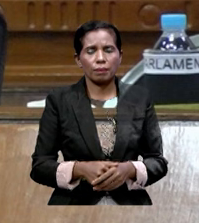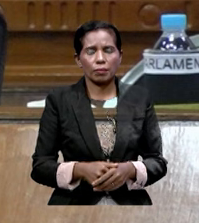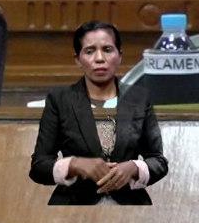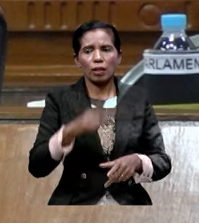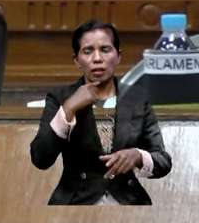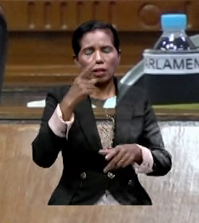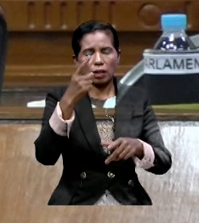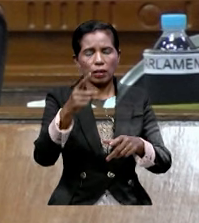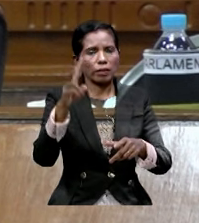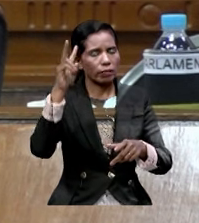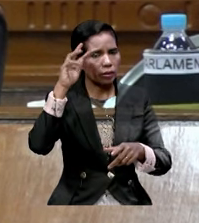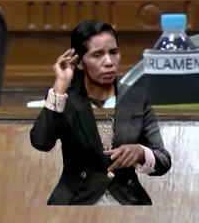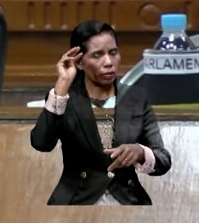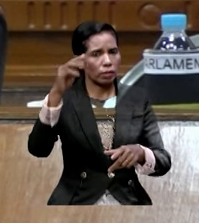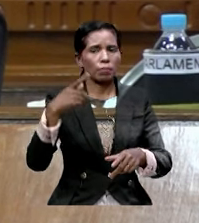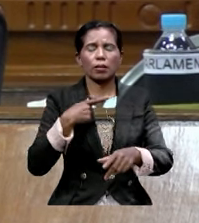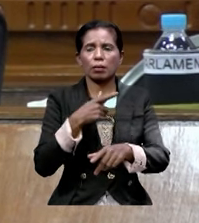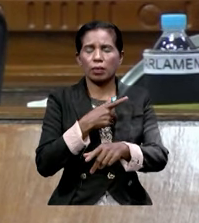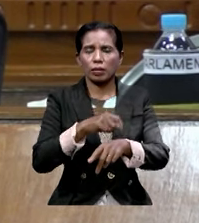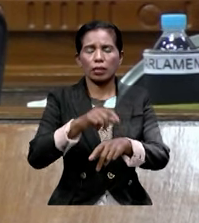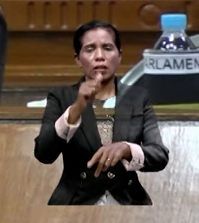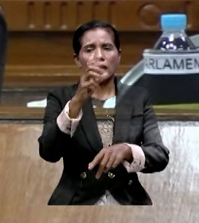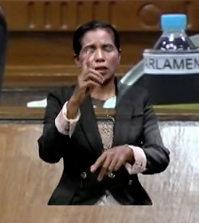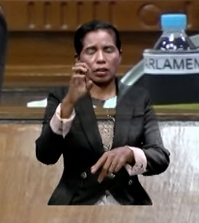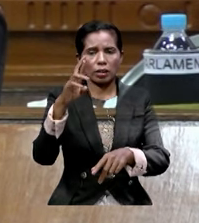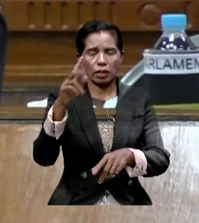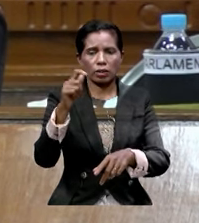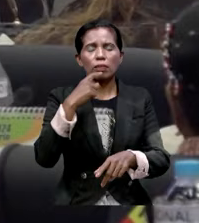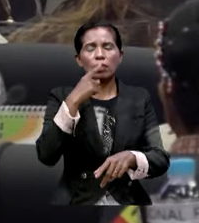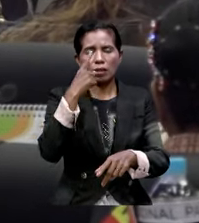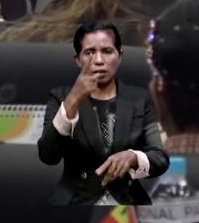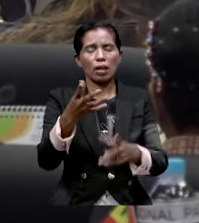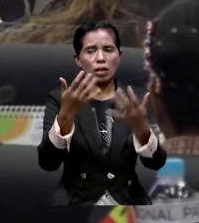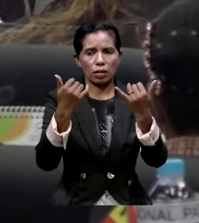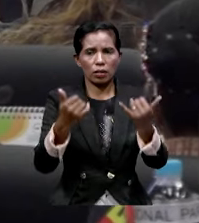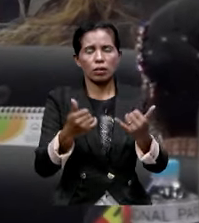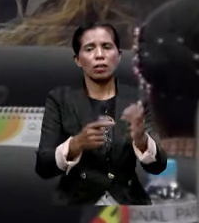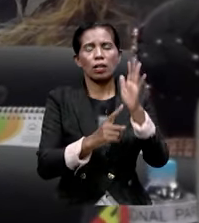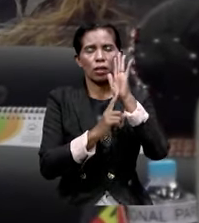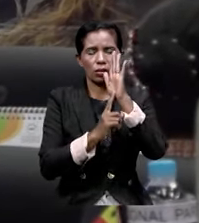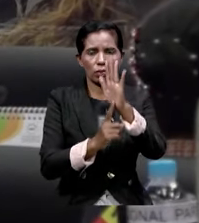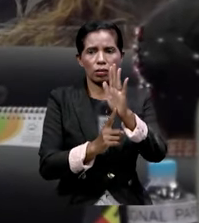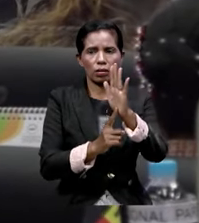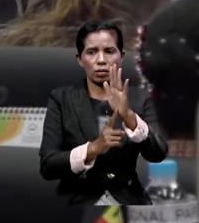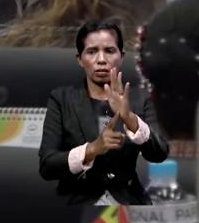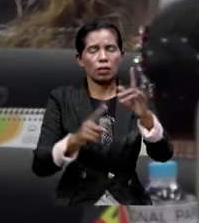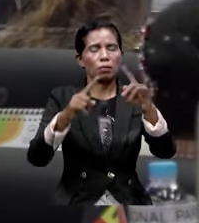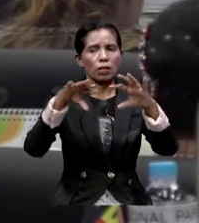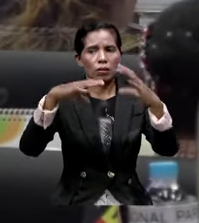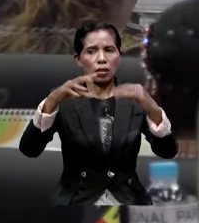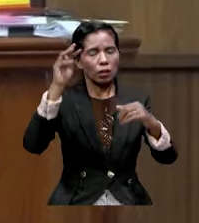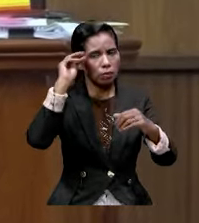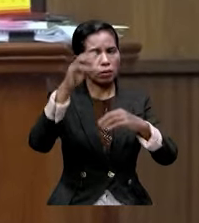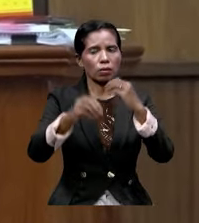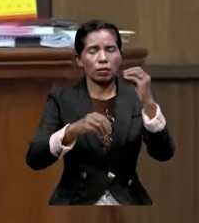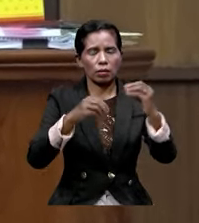ke staun ne vice ministro asunto parlamentar Aderito Guda Costa afirma dadau ne nia sei hato ke staun ba konsel ministro